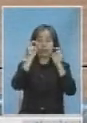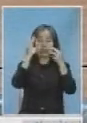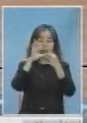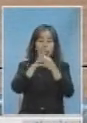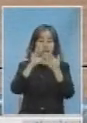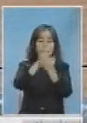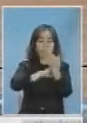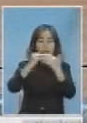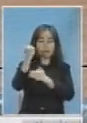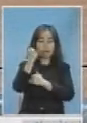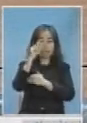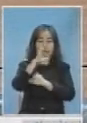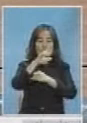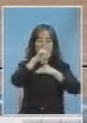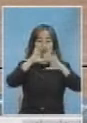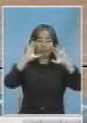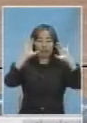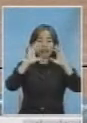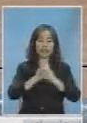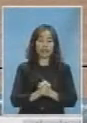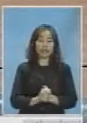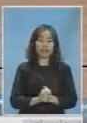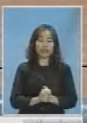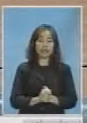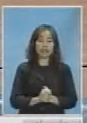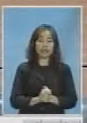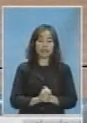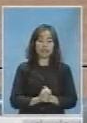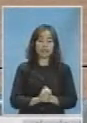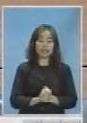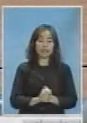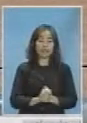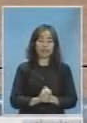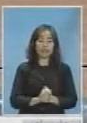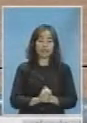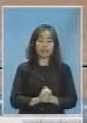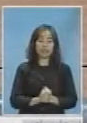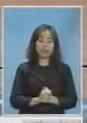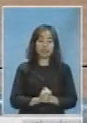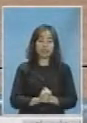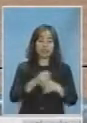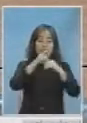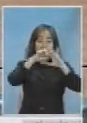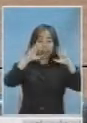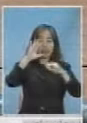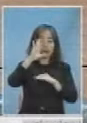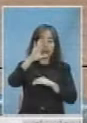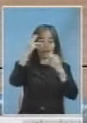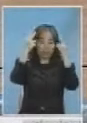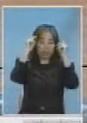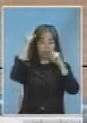คงของรัฐท่านประธานที่เคารพครับรัฐบาลของนางสาวยิ่งลักษณ์ชินวั